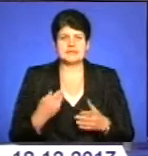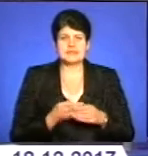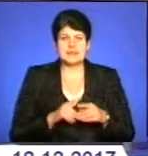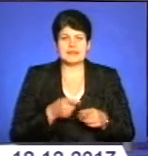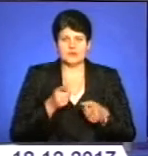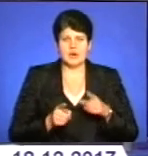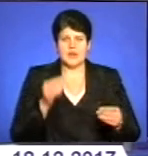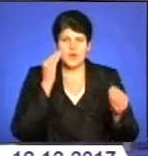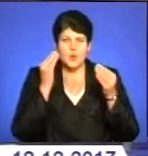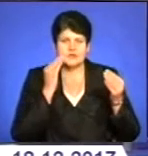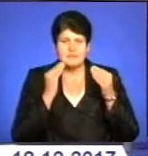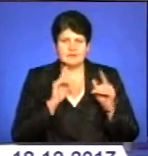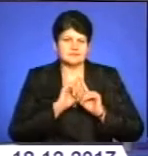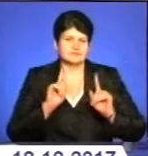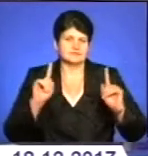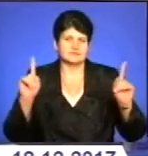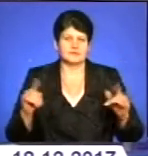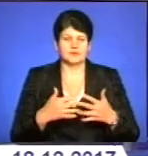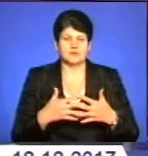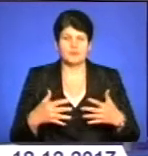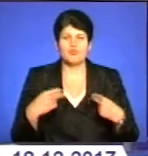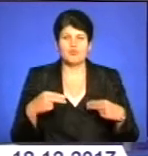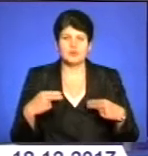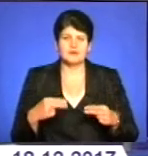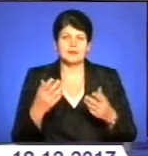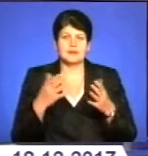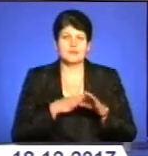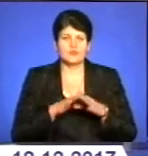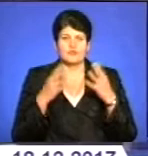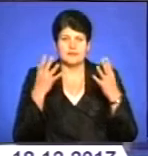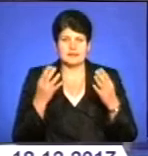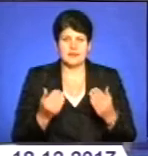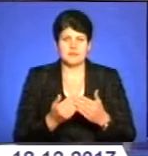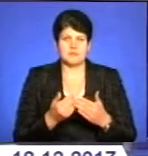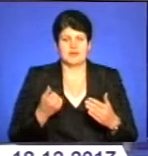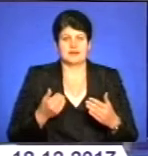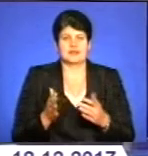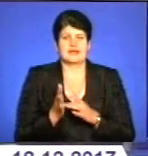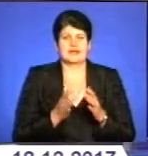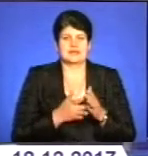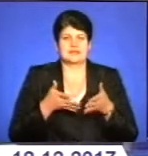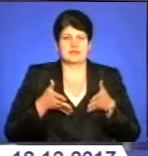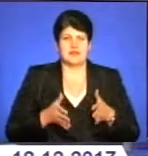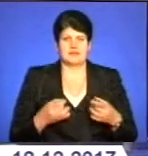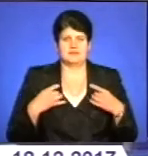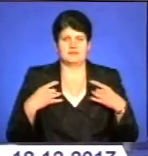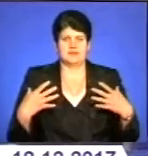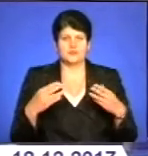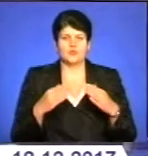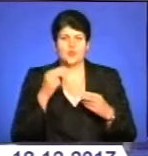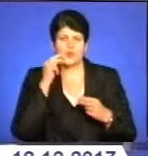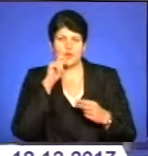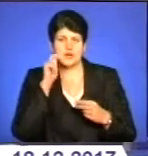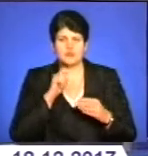та хендмейд-вироби цілий день продавали тернополянам напередодні новорічно-різдвяних свят в українському домі «Перемога». На